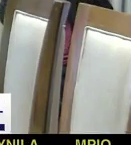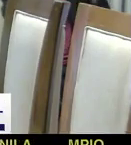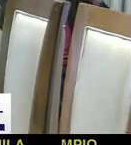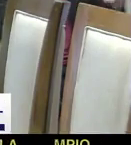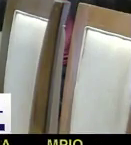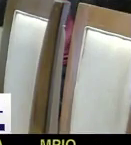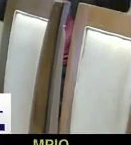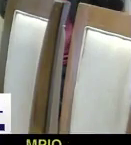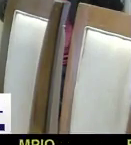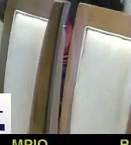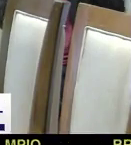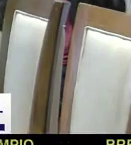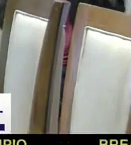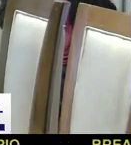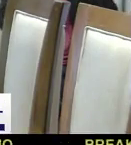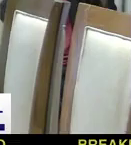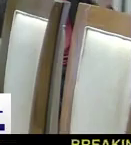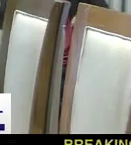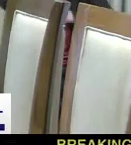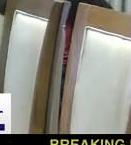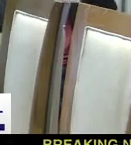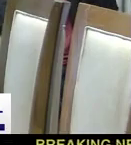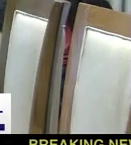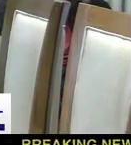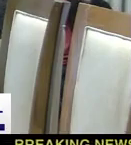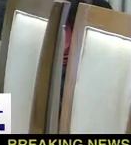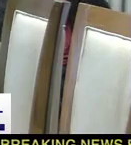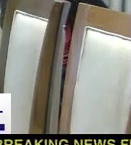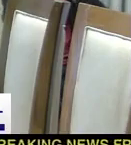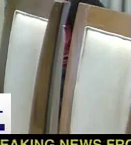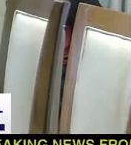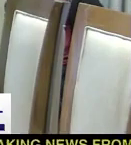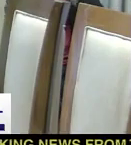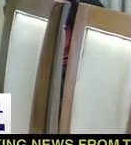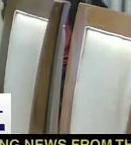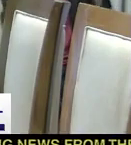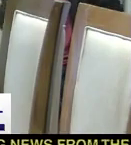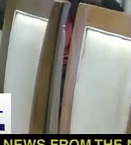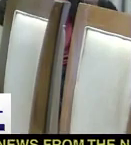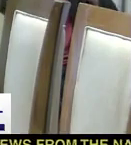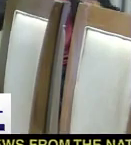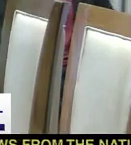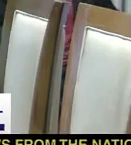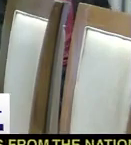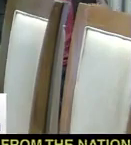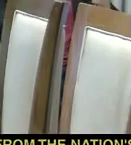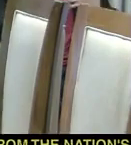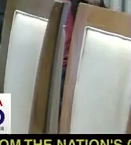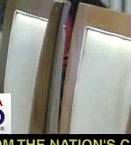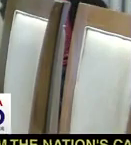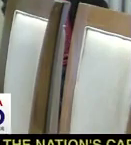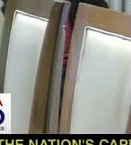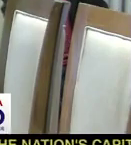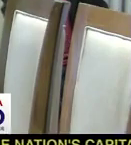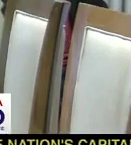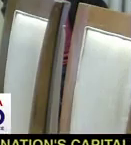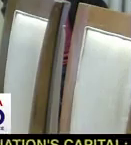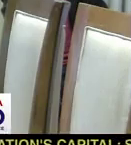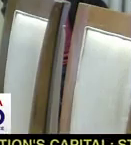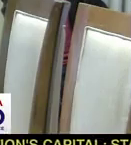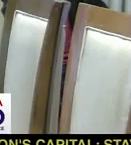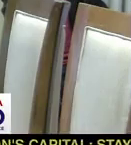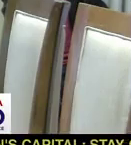kasi yun. O, mapasaan man kayong mundo, lumago man ang katatayuan nyo sa buhay. O, alimbawa, let's just